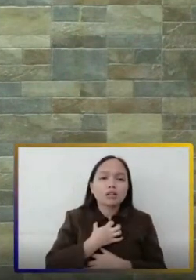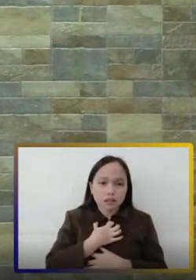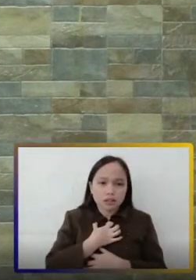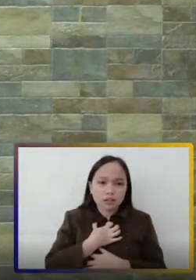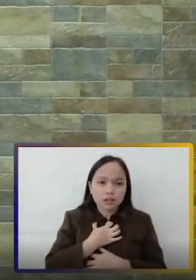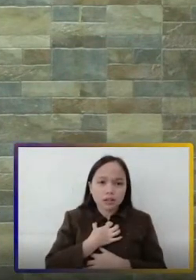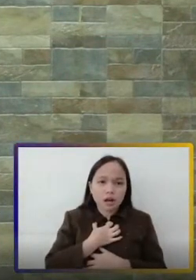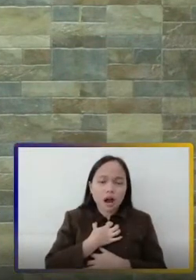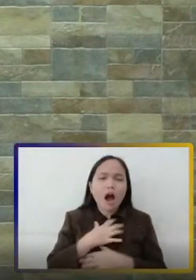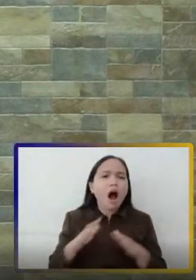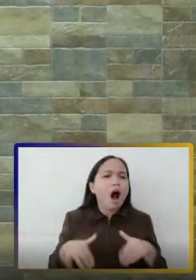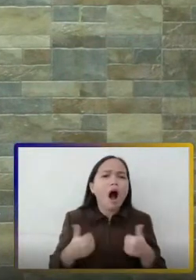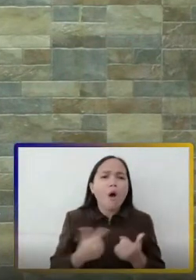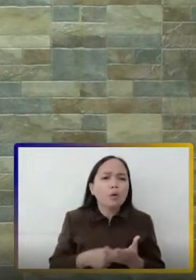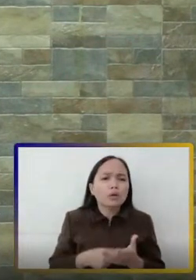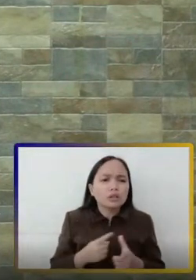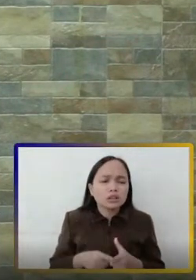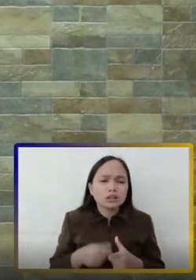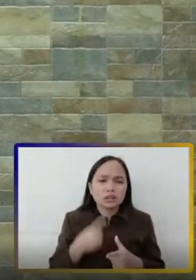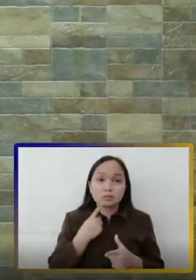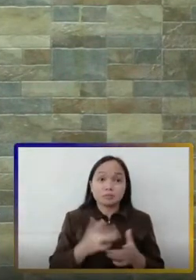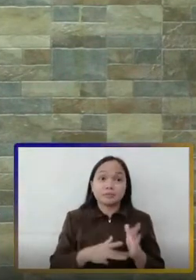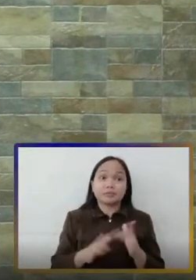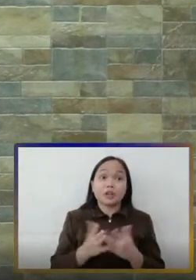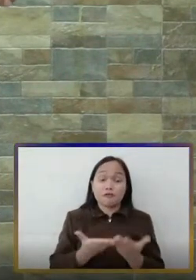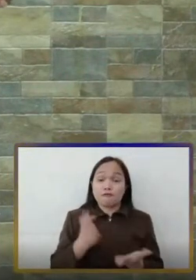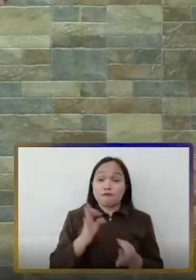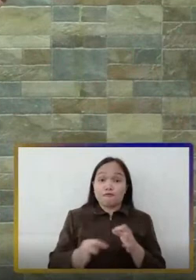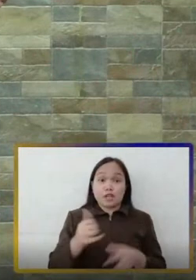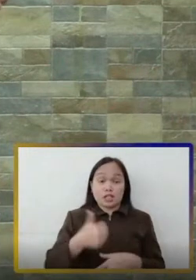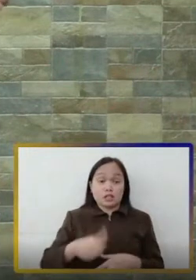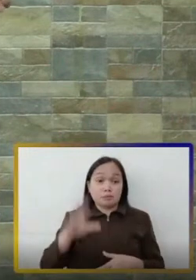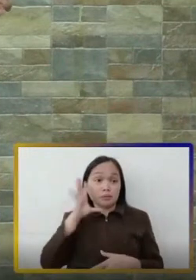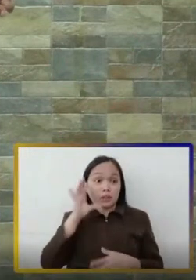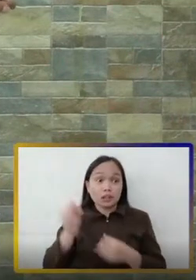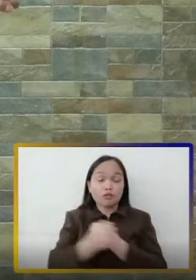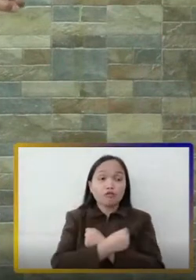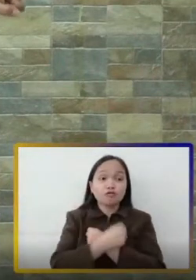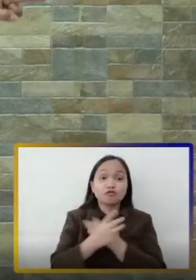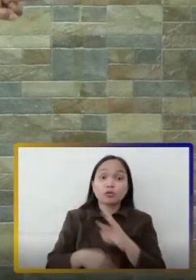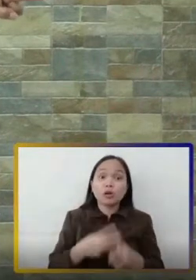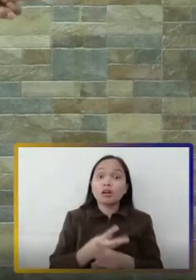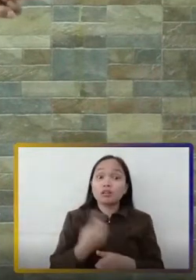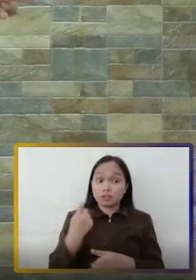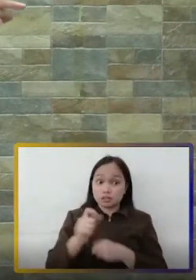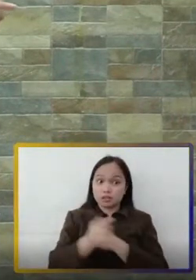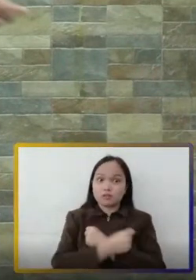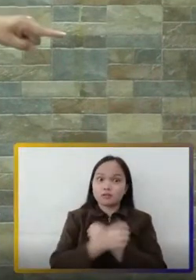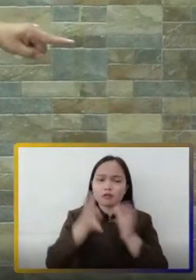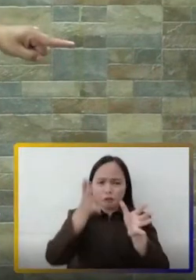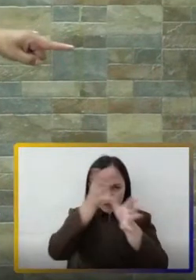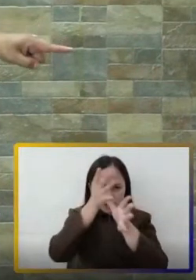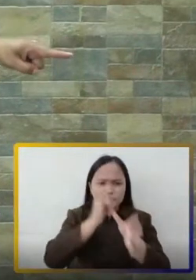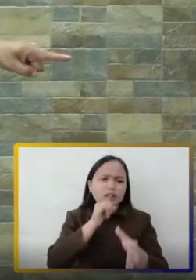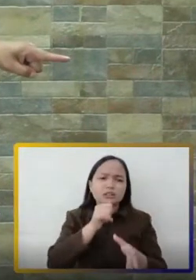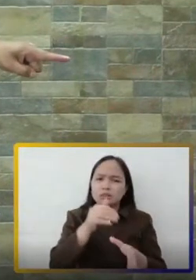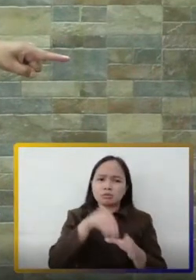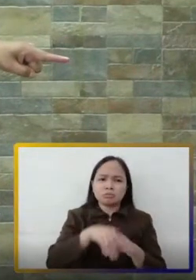tayo mamahalin Diyos? Sabi ng Biblia maliwanag eh. If any man love the world, the love of the Father is not in him.